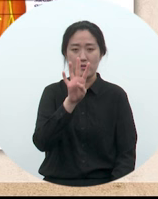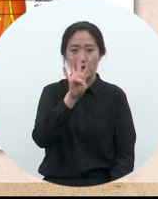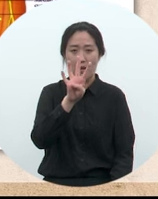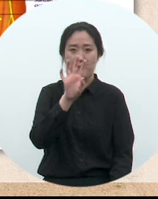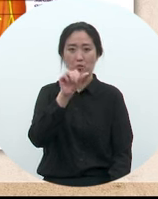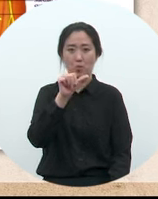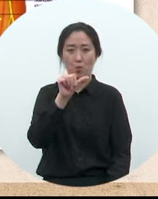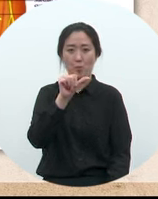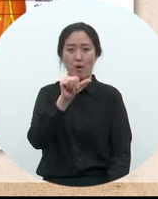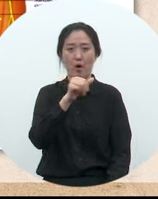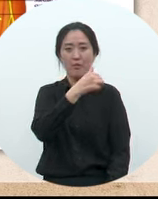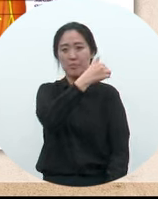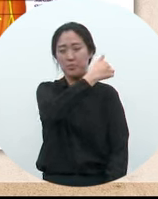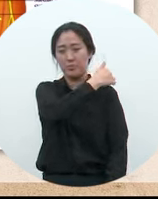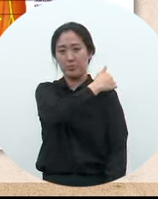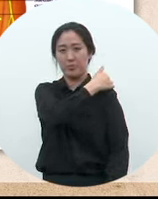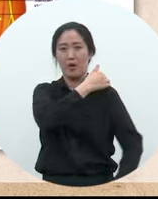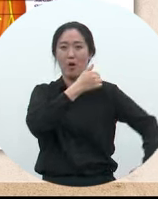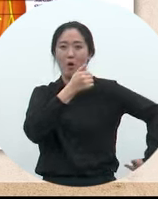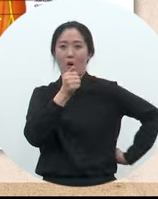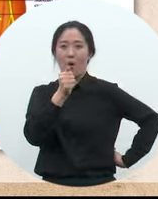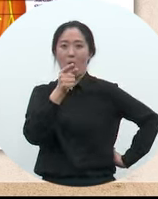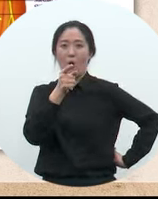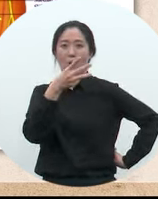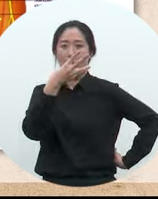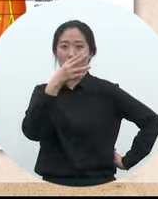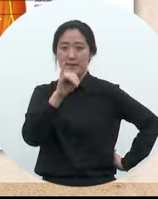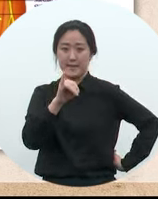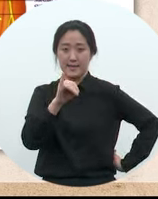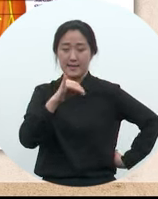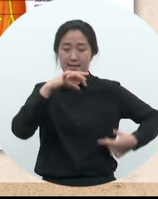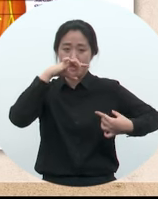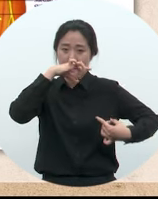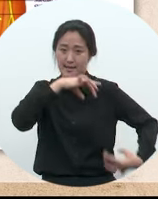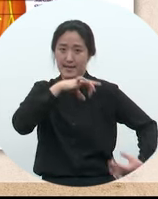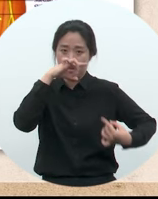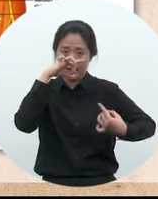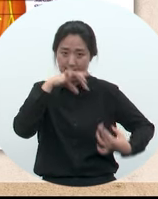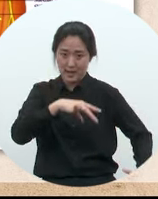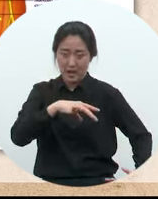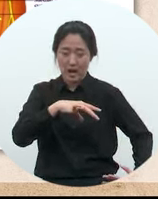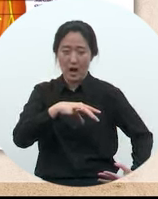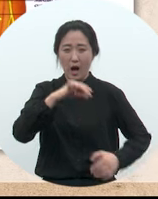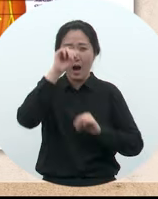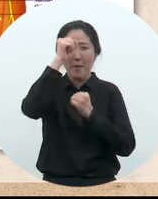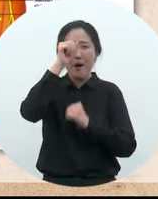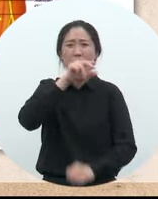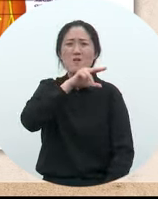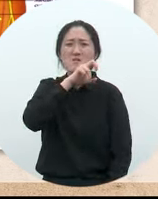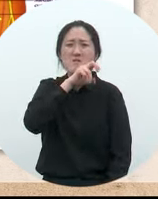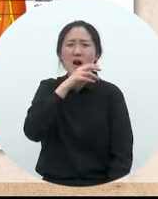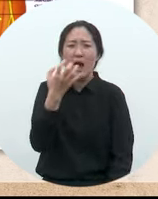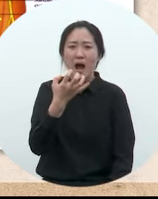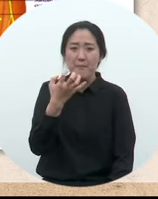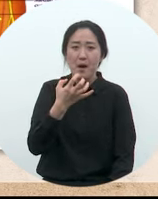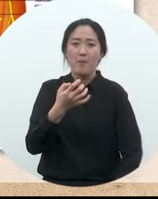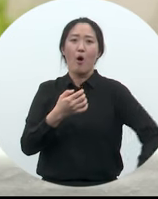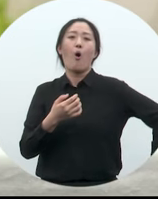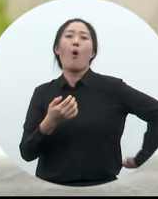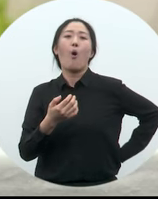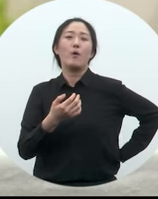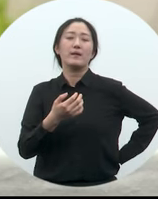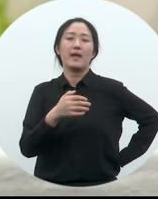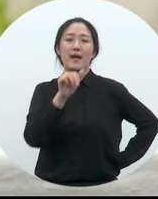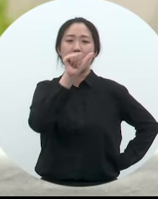4번, 5번 허리뼈만이 이 다리로 신경을 내려보냅니다. 그래서 이 다리가 저리고 아프다라고 하는 것은